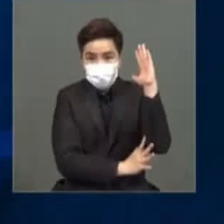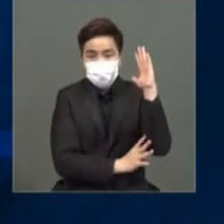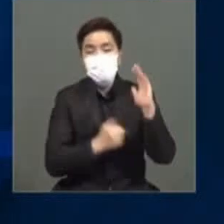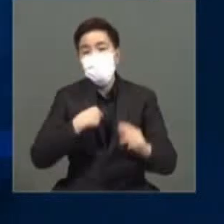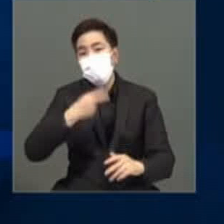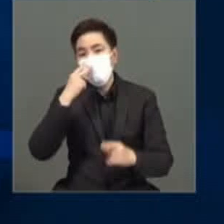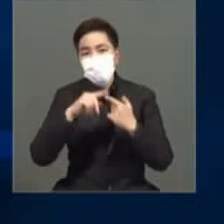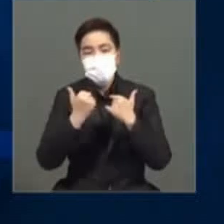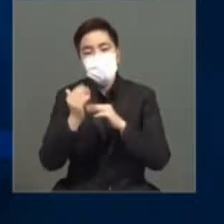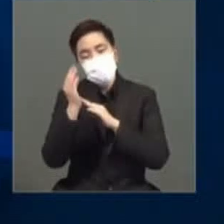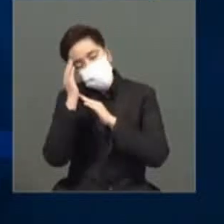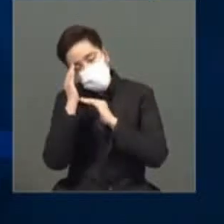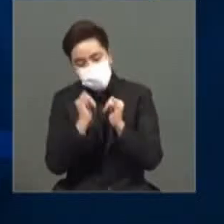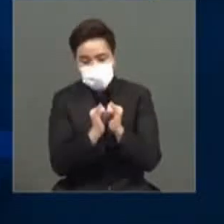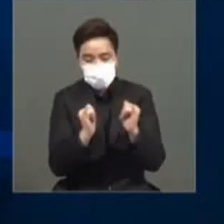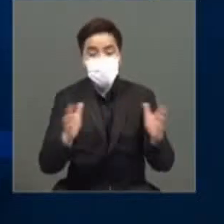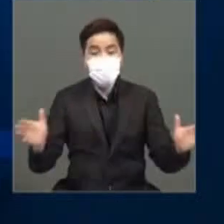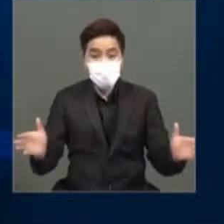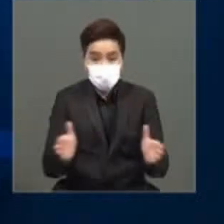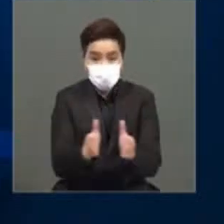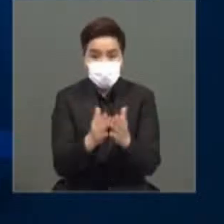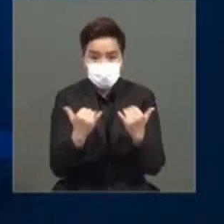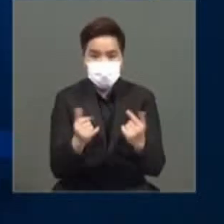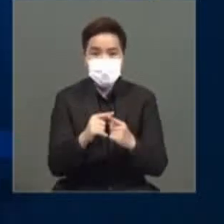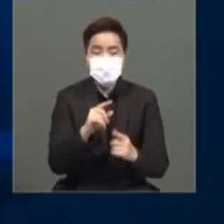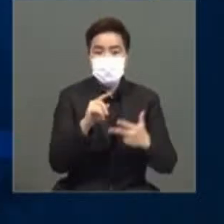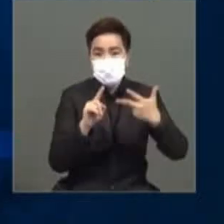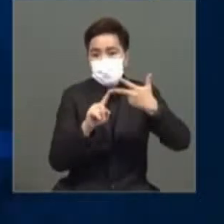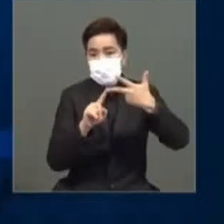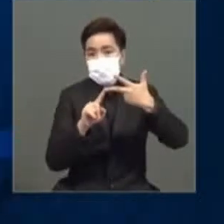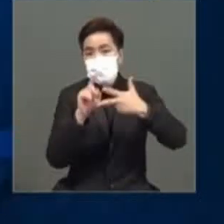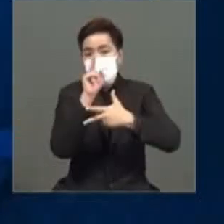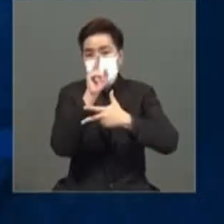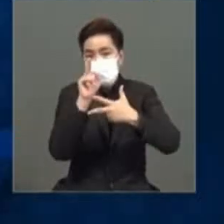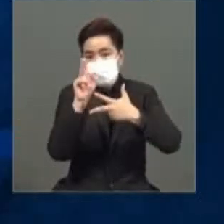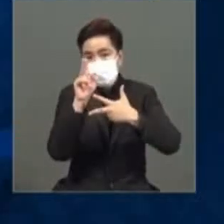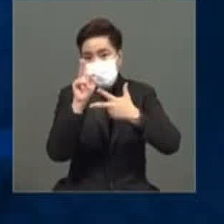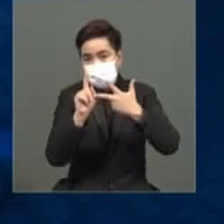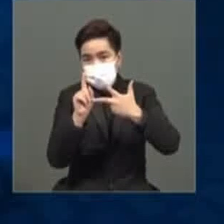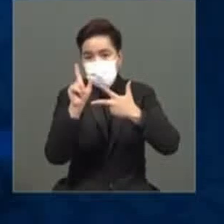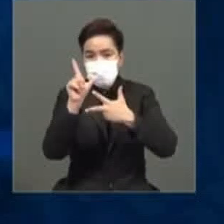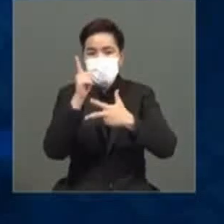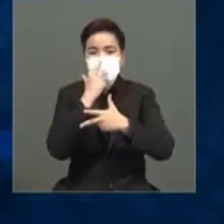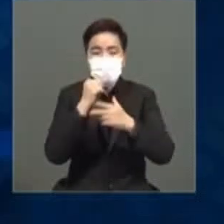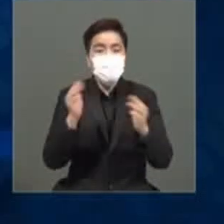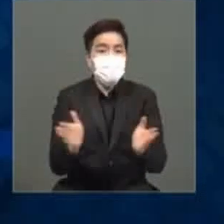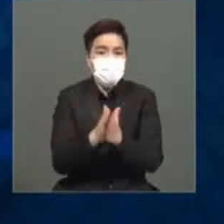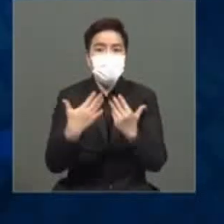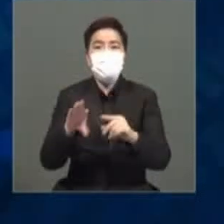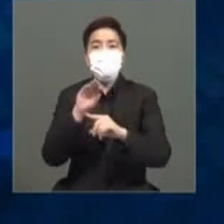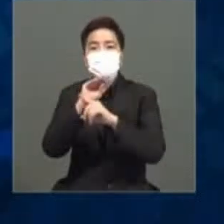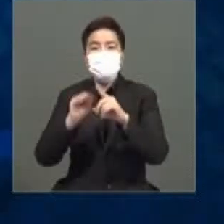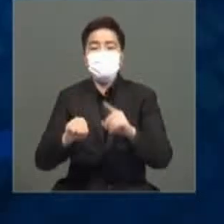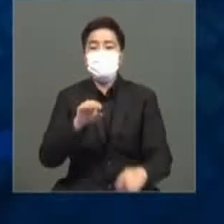เช็คตัวเลขคนตาย ค่ะ อันละ200-300นะครบ8วันอันตรายเมื่อไหร่ก็เท่าไหร่ก็เท่านั้นบาดเจ็บเป็น